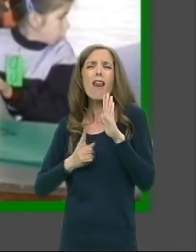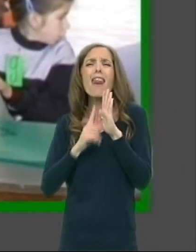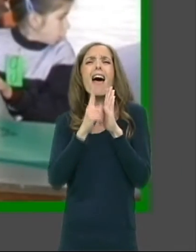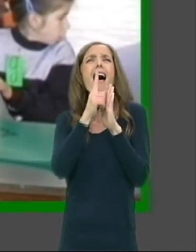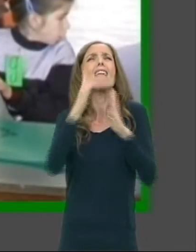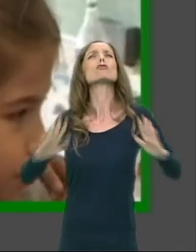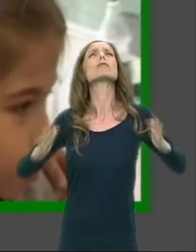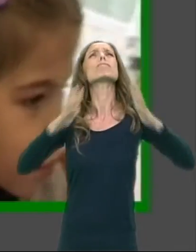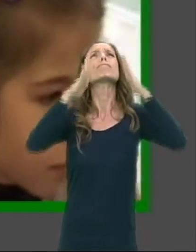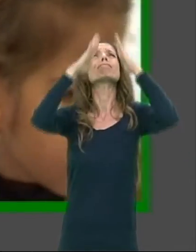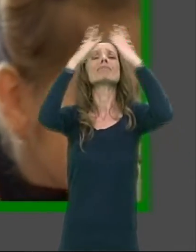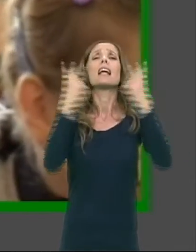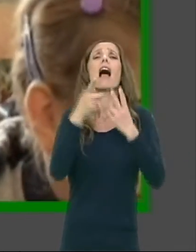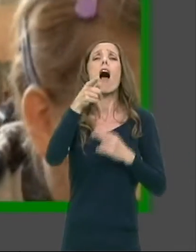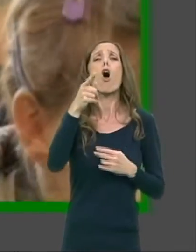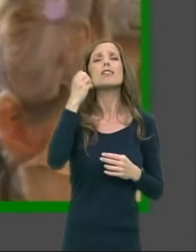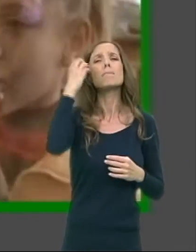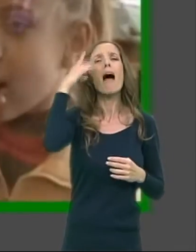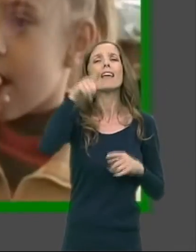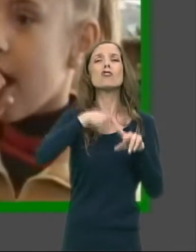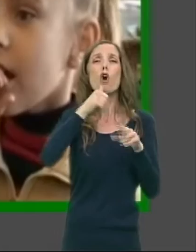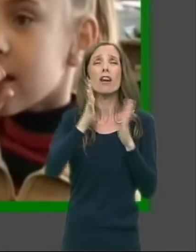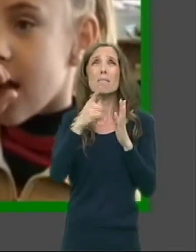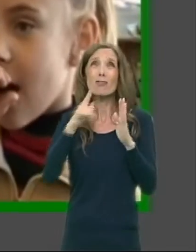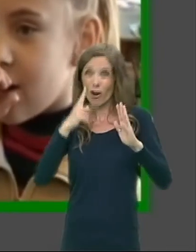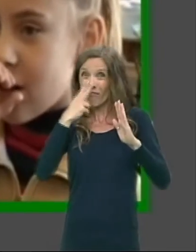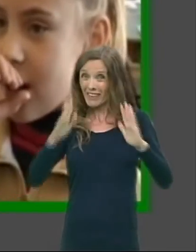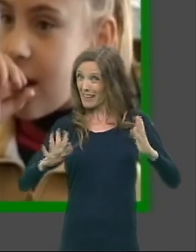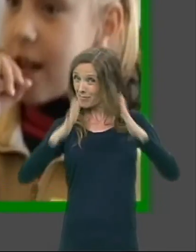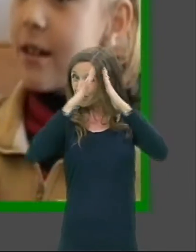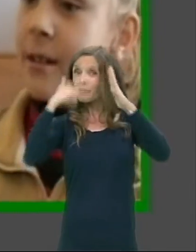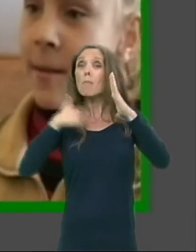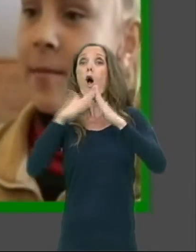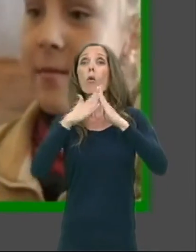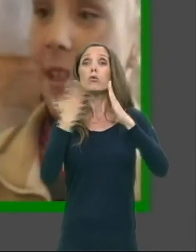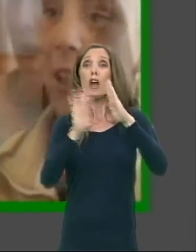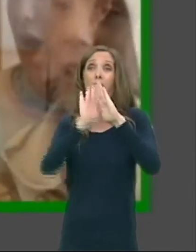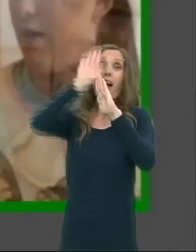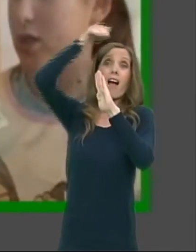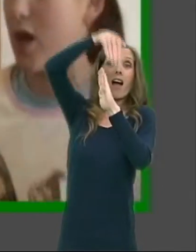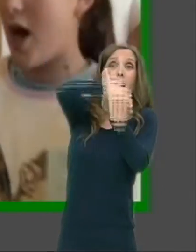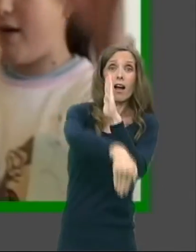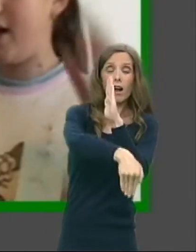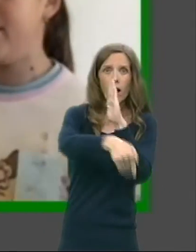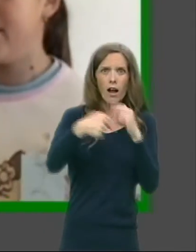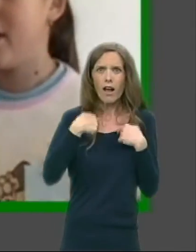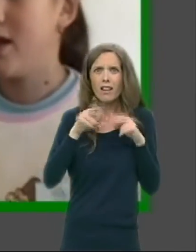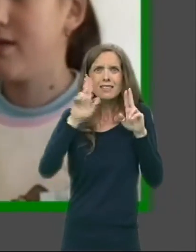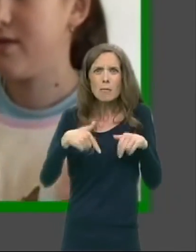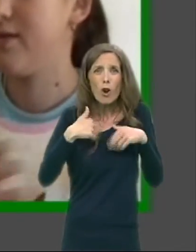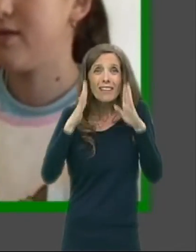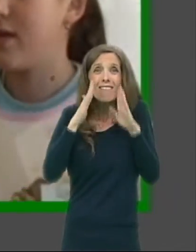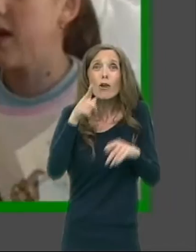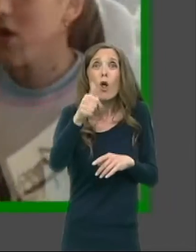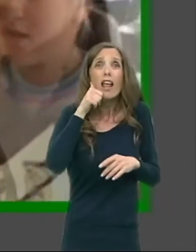i Pasulju, i rekao, eno, iza onog brega. Ja stvarno nisam mogla da verujem da on na dnevnom nivou pređe čitavu tu planinu i